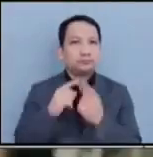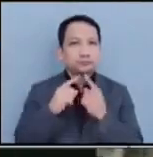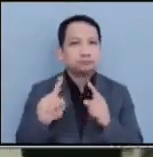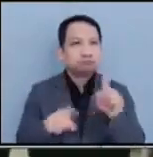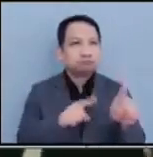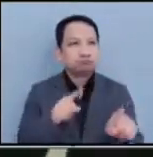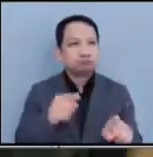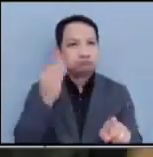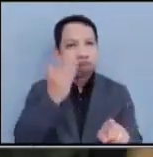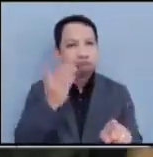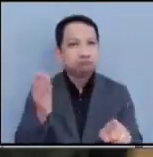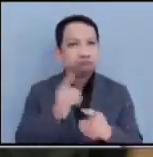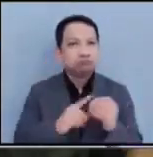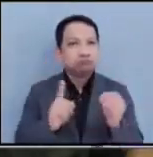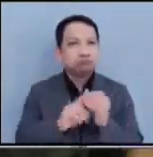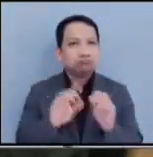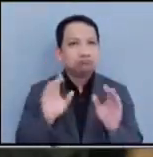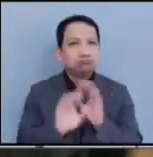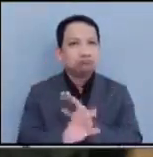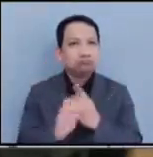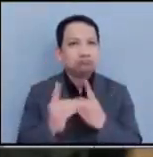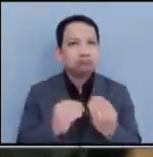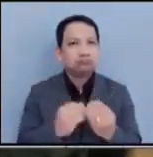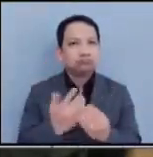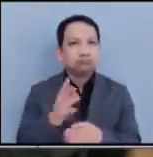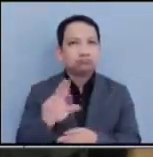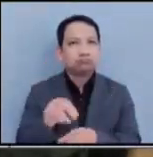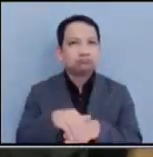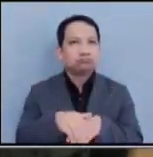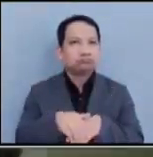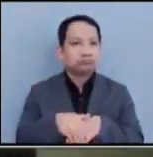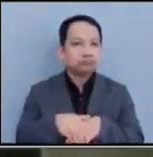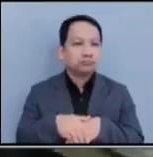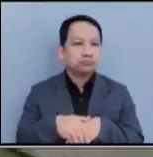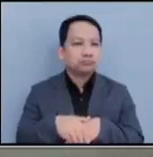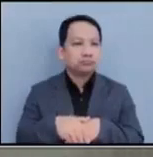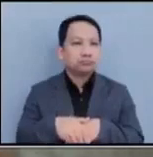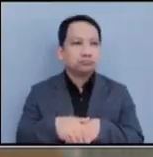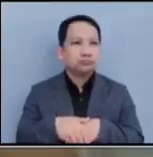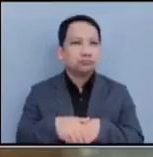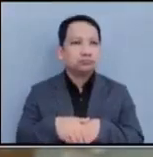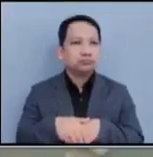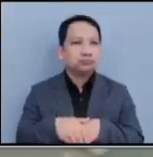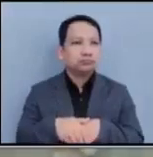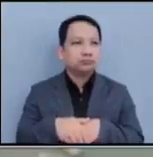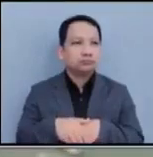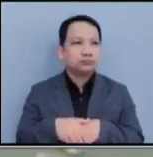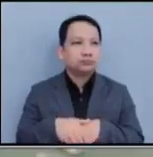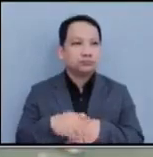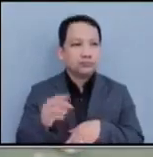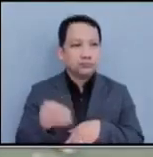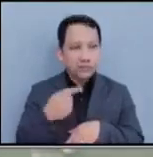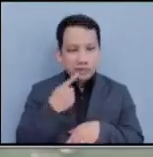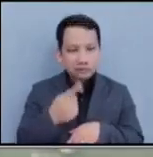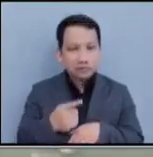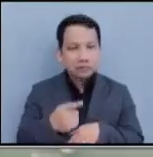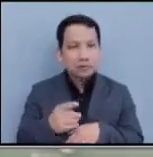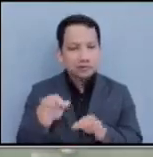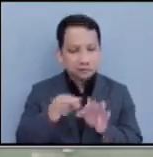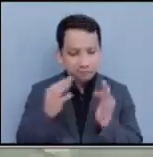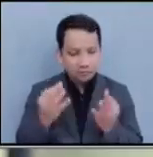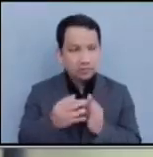hinggil sa kriming nagawa. No comment na lang po sir. Sigurado na lang. Tumanggi ring magbigay ng pahayag ang pamilya ng